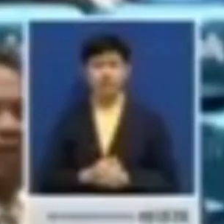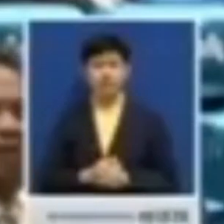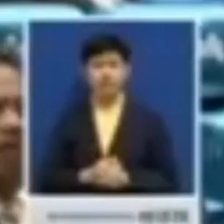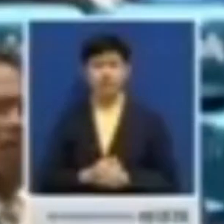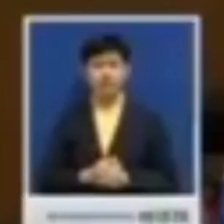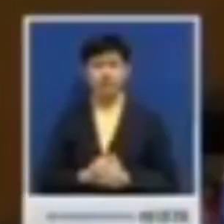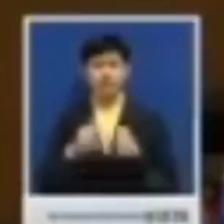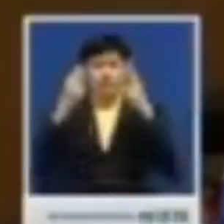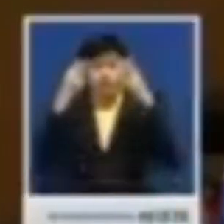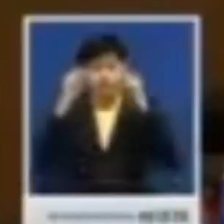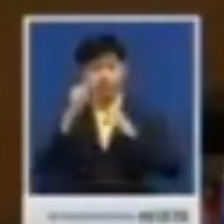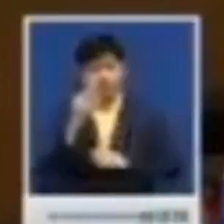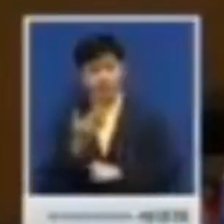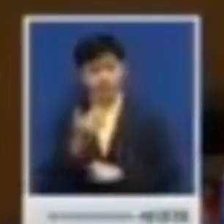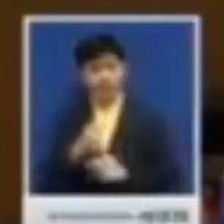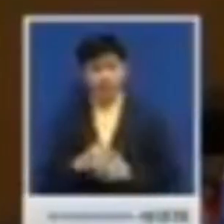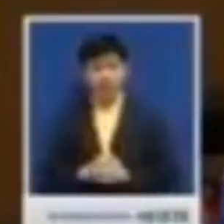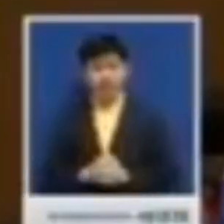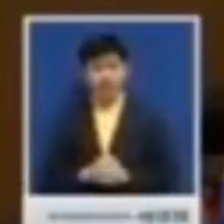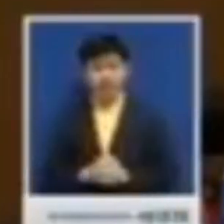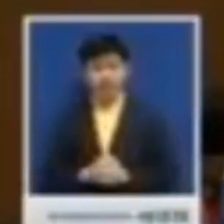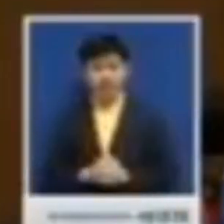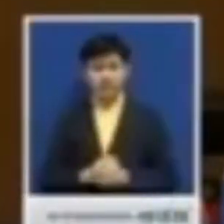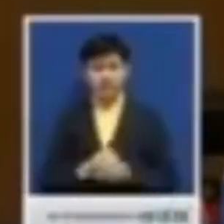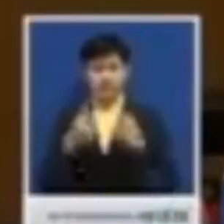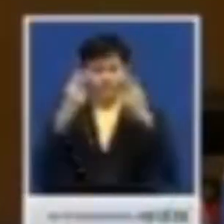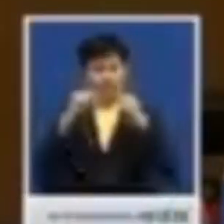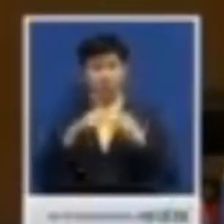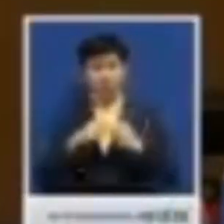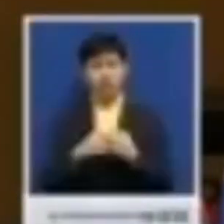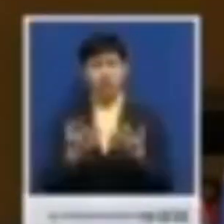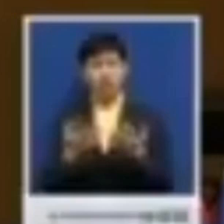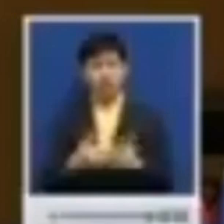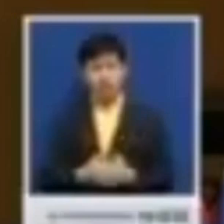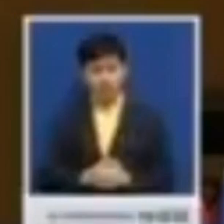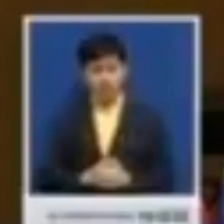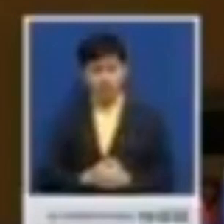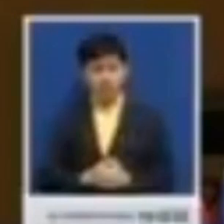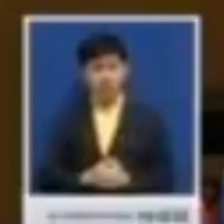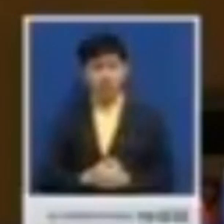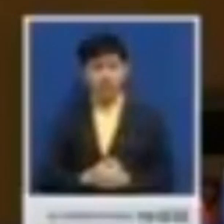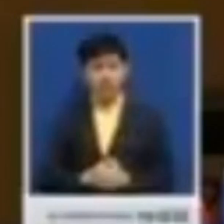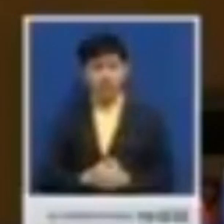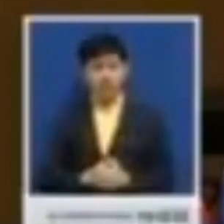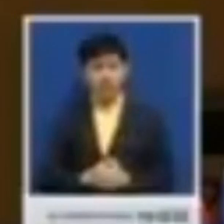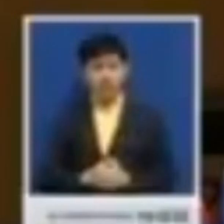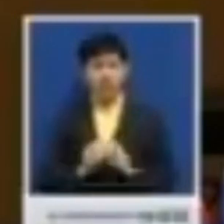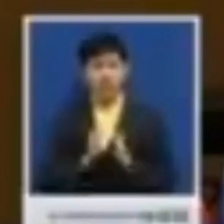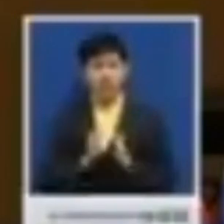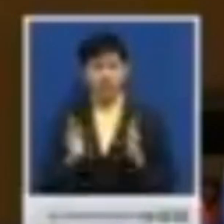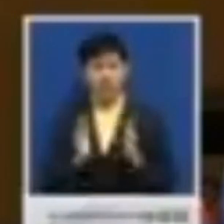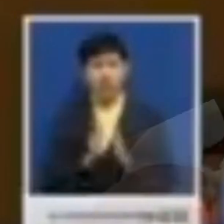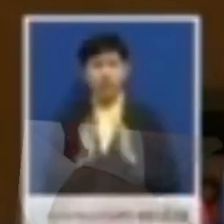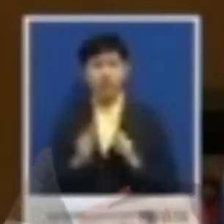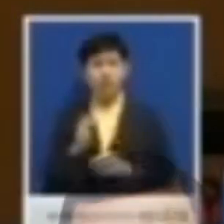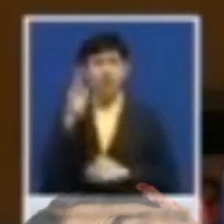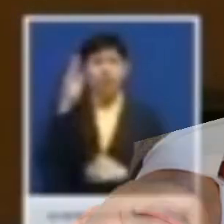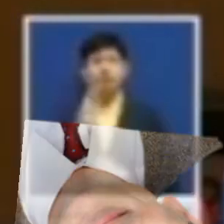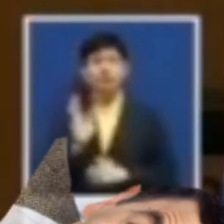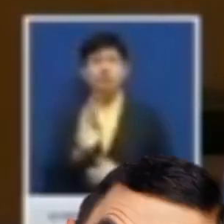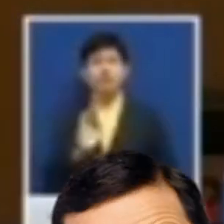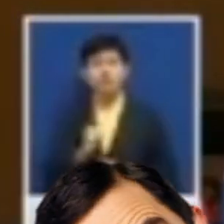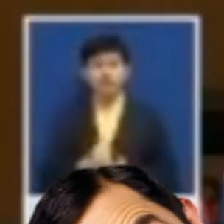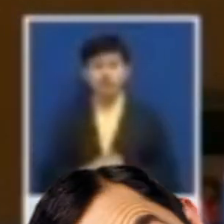นายกท่านนายกท่านไม่เดือดร้อนหนูครับขอบคุณนะหนูไม่ประท้วงนะครับ